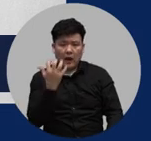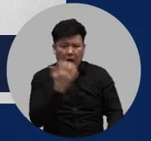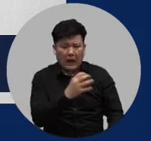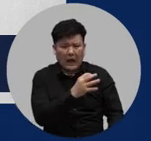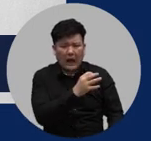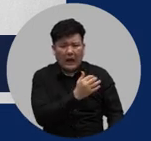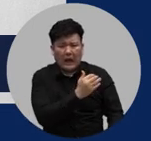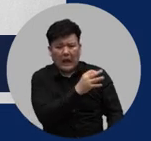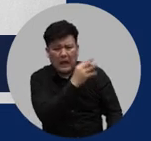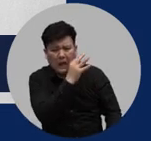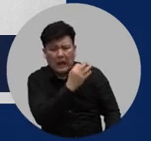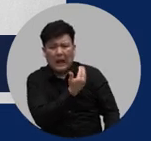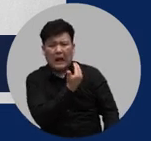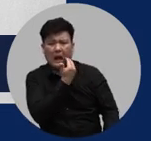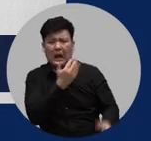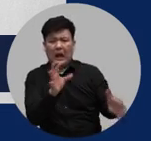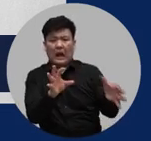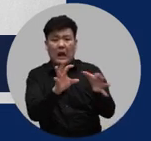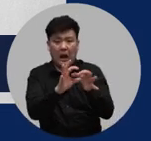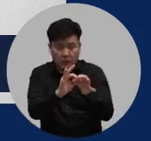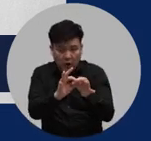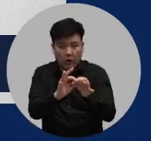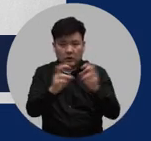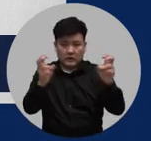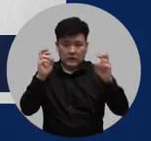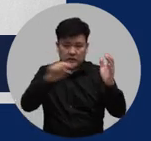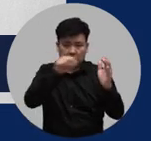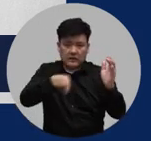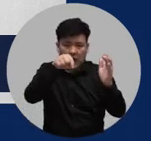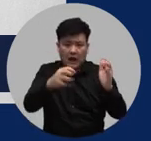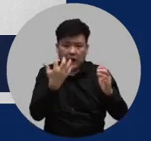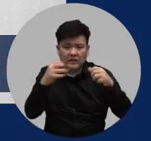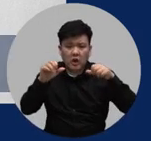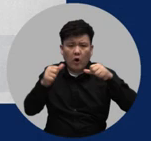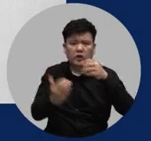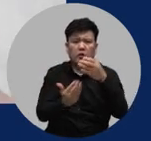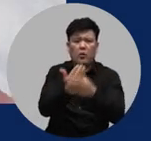수치심과 연결이 될 경우 직장 내 성희롱으로 나타나고 있습니다.